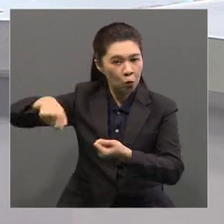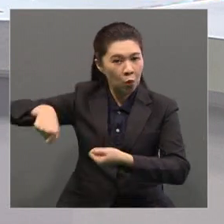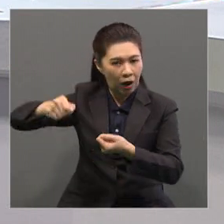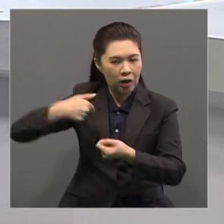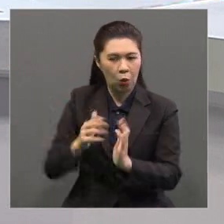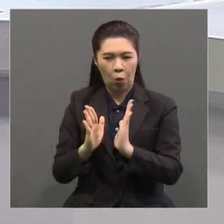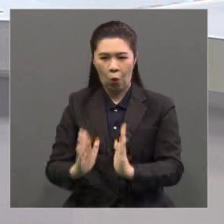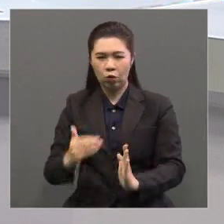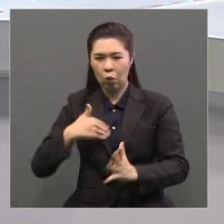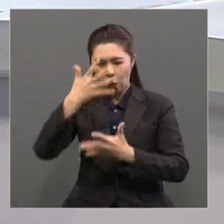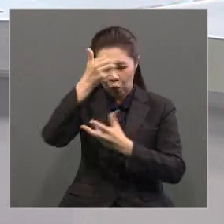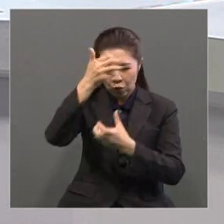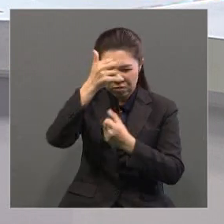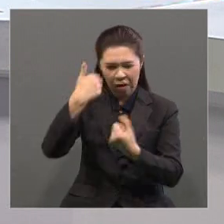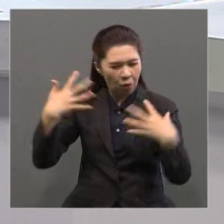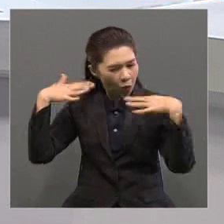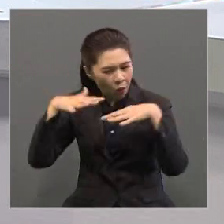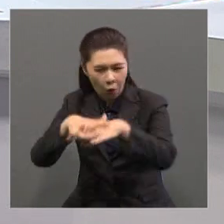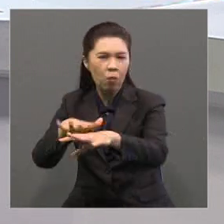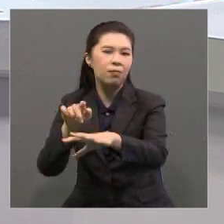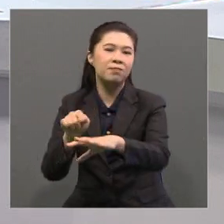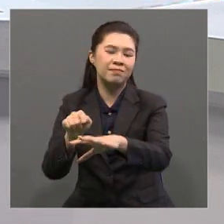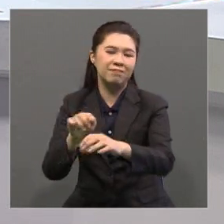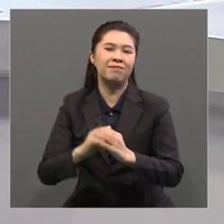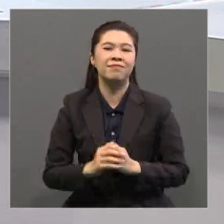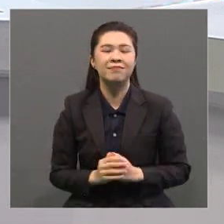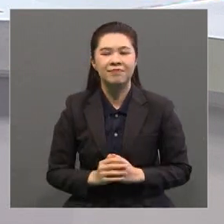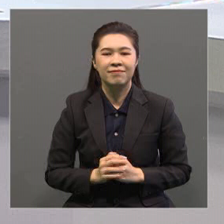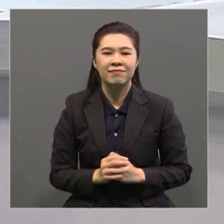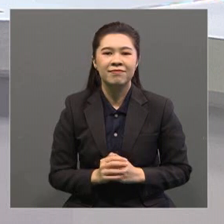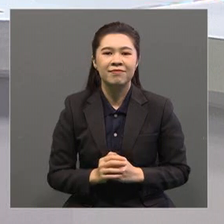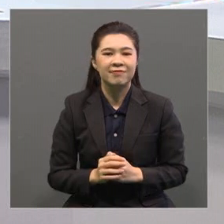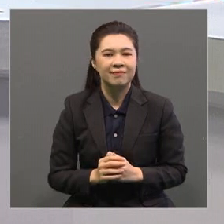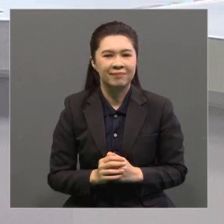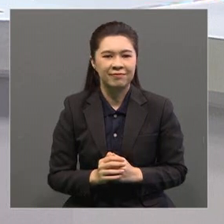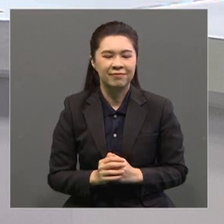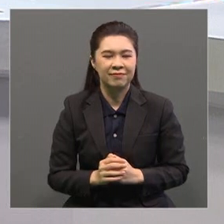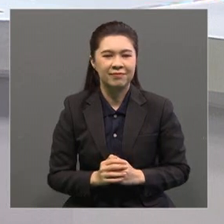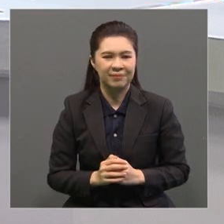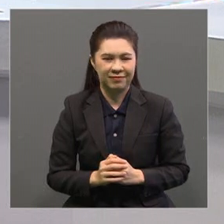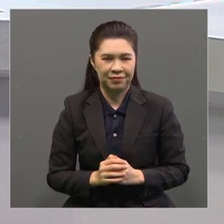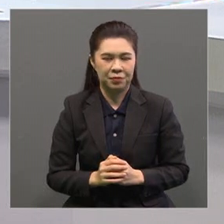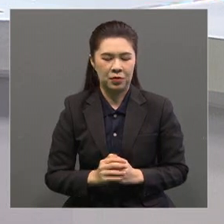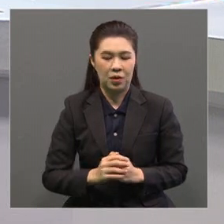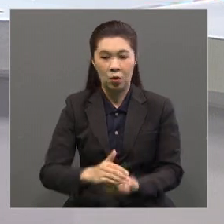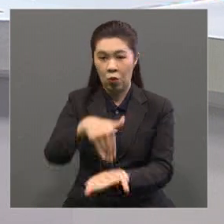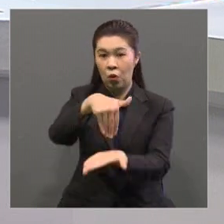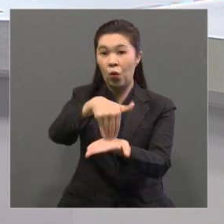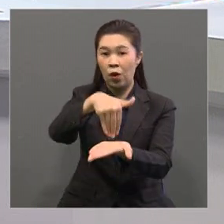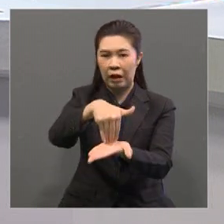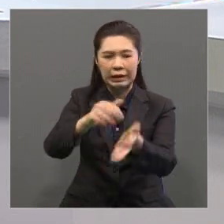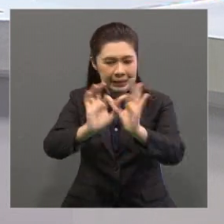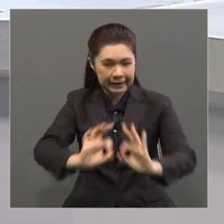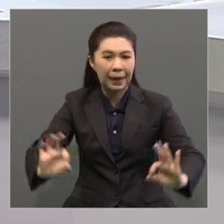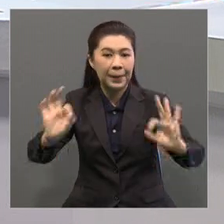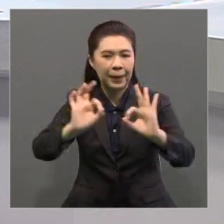กันมากันเยอะแล้วก็แน่กันทุกจุดเลยทีเดียวแต่ว่าถ้าเกิดว่าเป็นแลนด์มาร์คสำคัญแห่งหนึ่ง